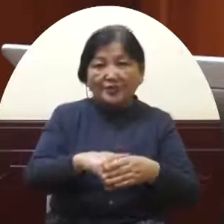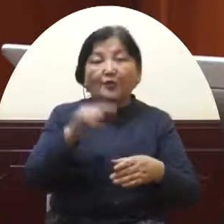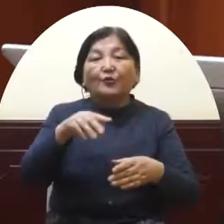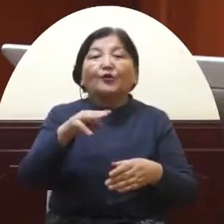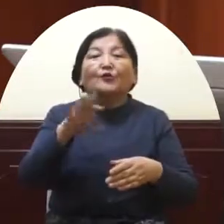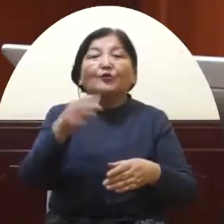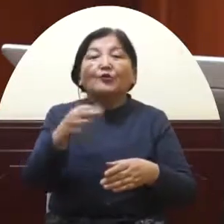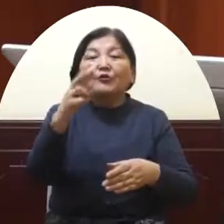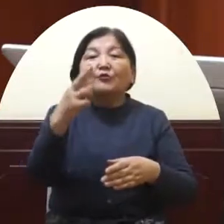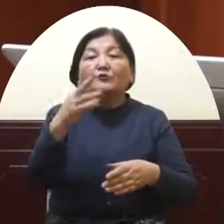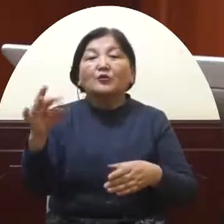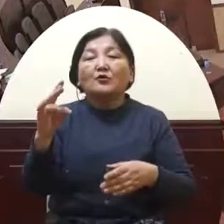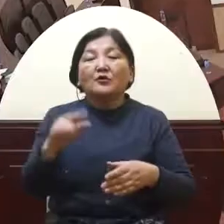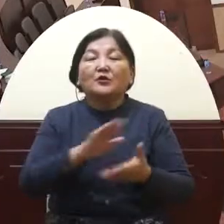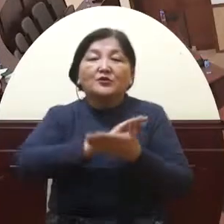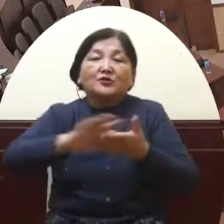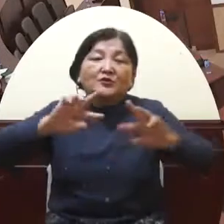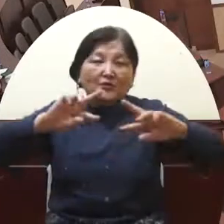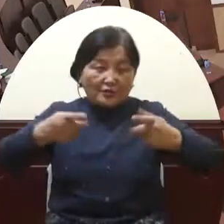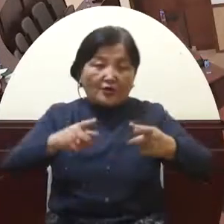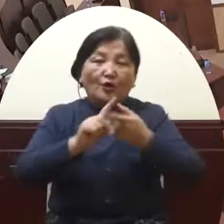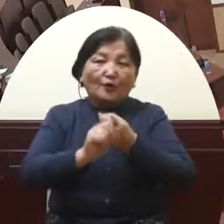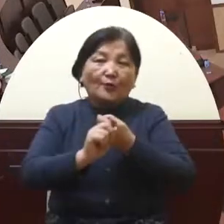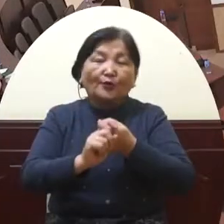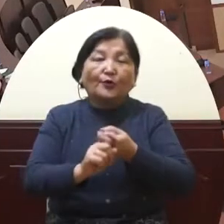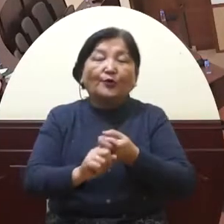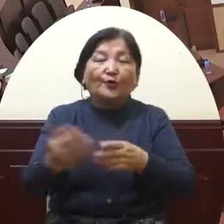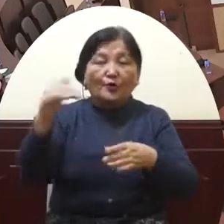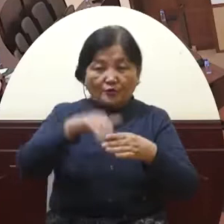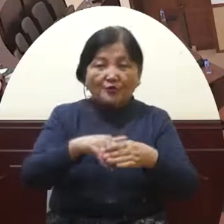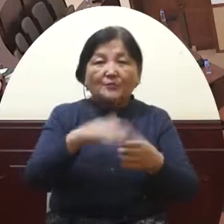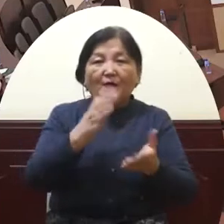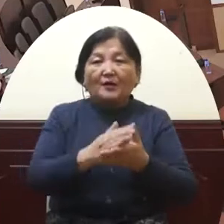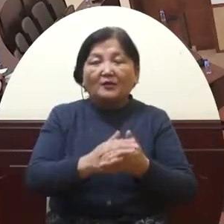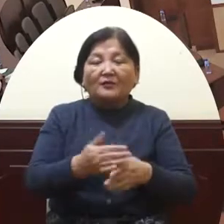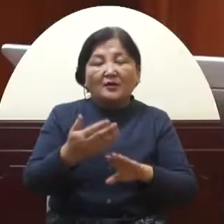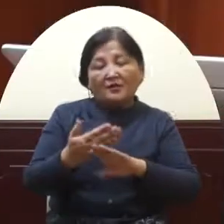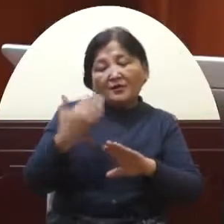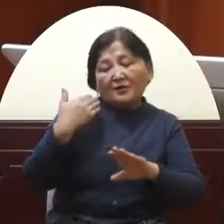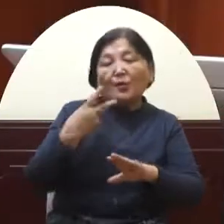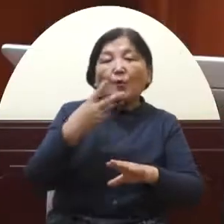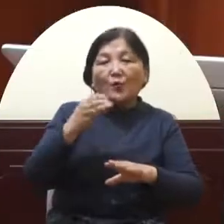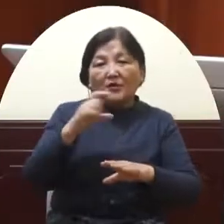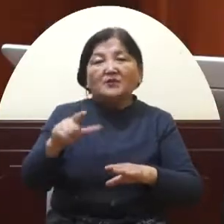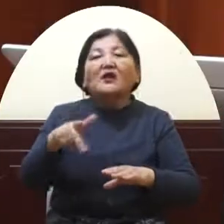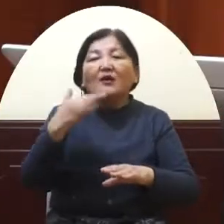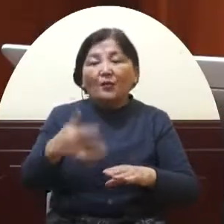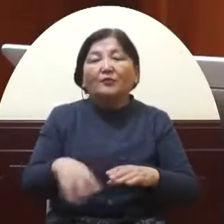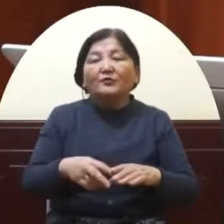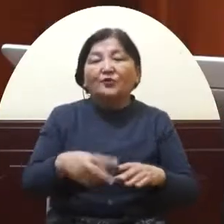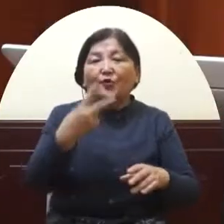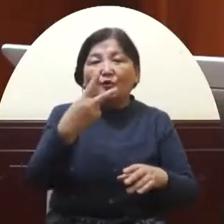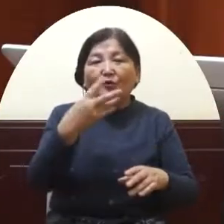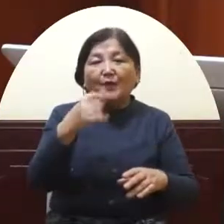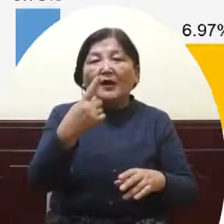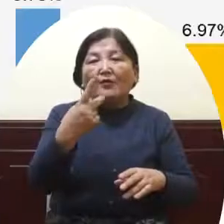шинжилгээтэй холбоотойгоор орж ирж байгаа шийдэл. Энэ үеэс эхлээд харьцангуй бас гайгүй болсон. Гэхдээ өнөөдрийг хүртэл одоо 2012